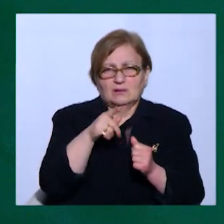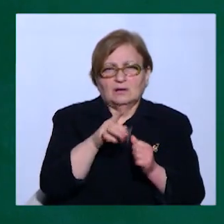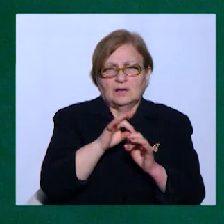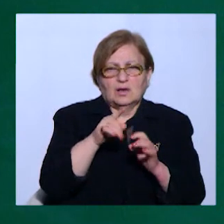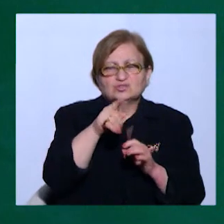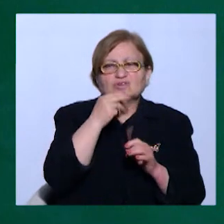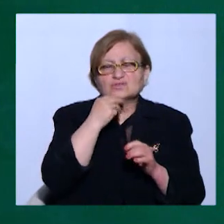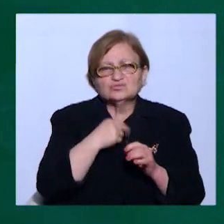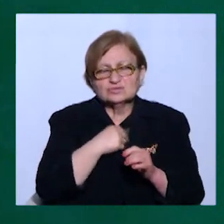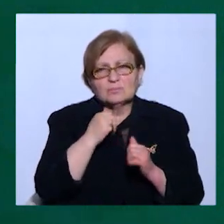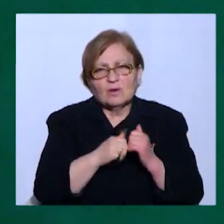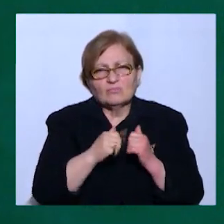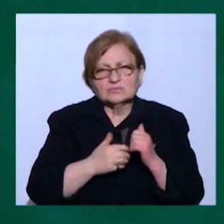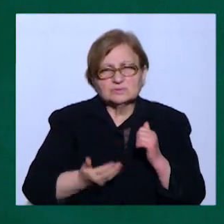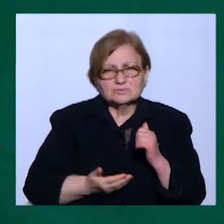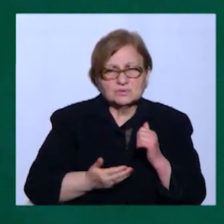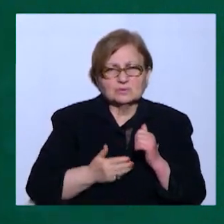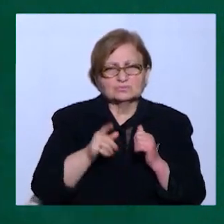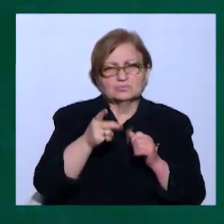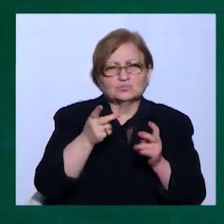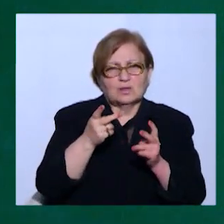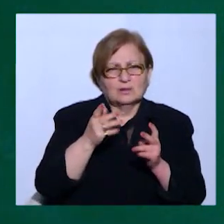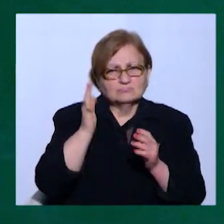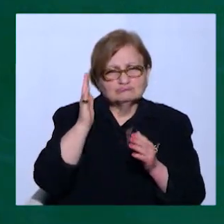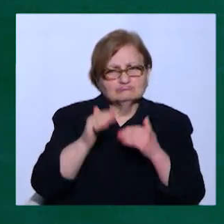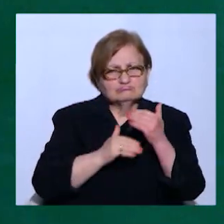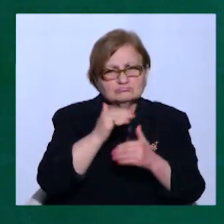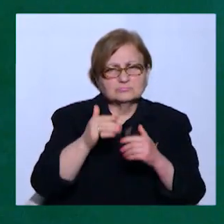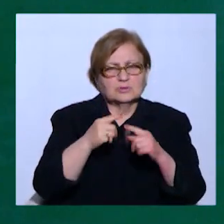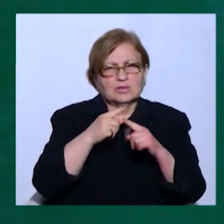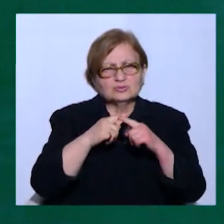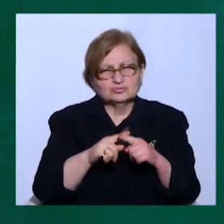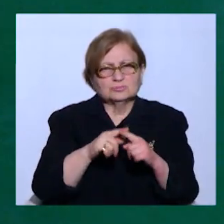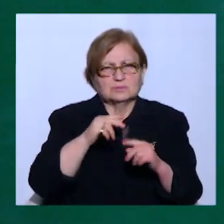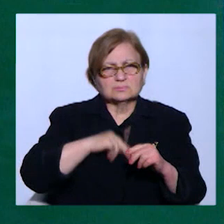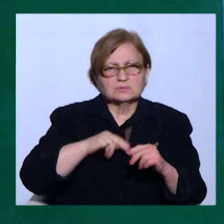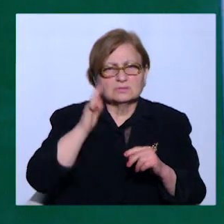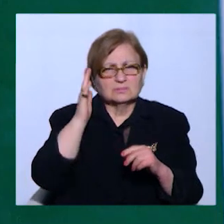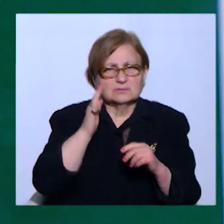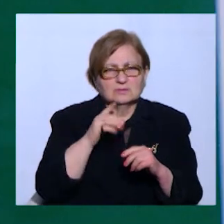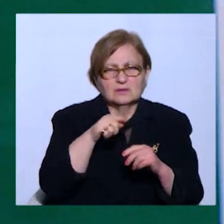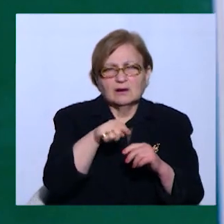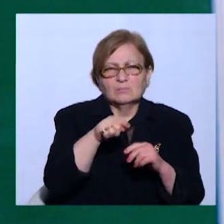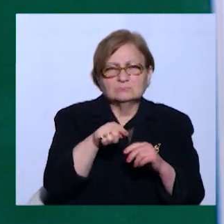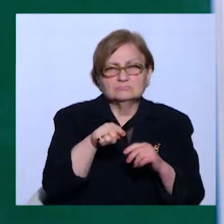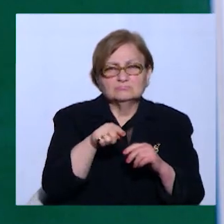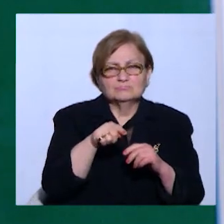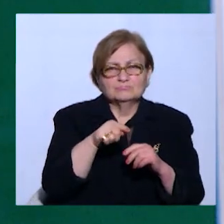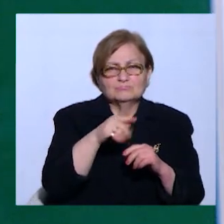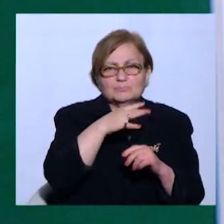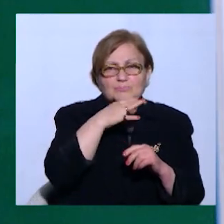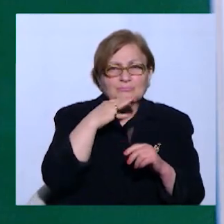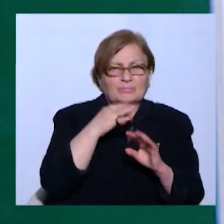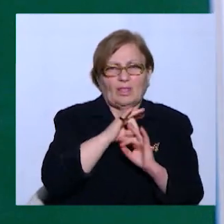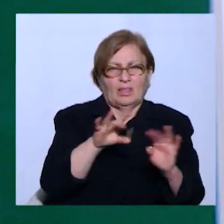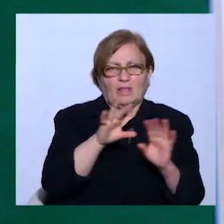შენ გჭირდება ყოველდღიურ ცხოვრებაში, შენ თუ გინდა გამოხვიდე ინჟინერი თუ მშენებელი თუ ეს გჭირდება, ამის ბევრის თხრობას